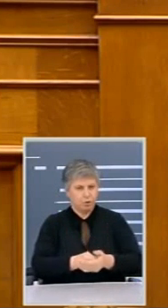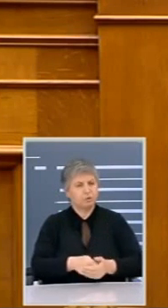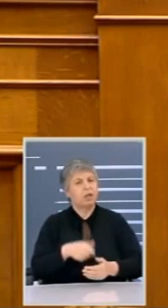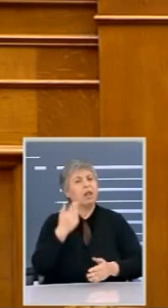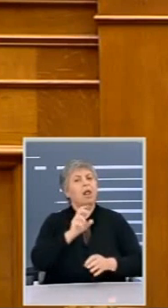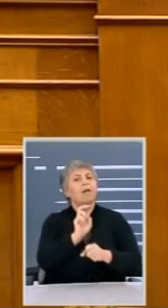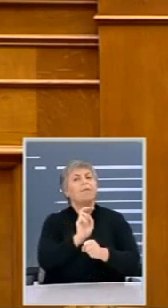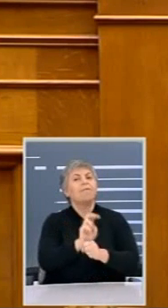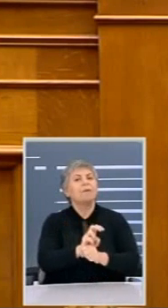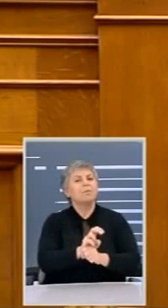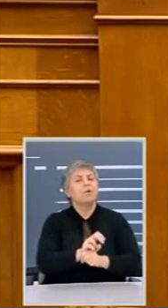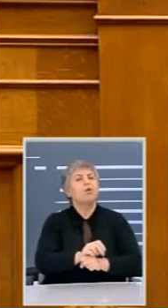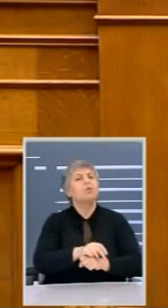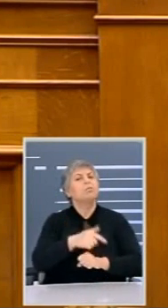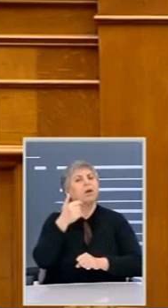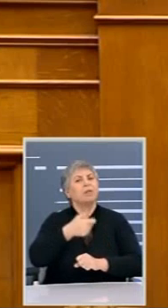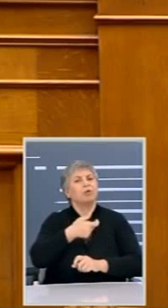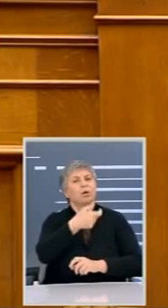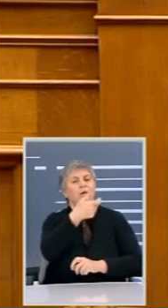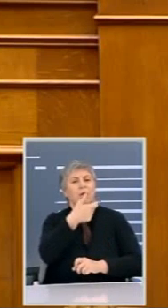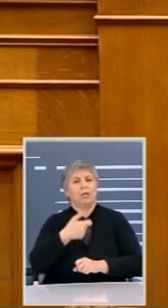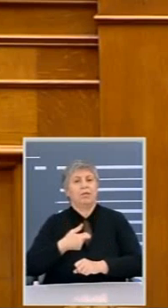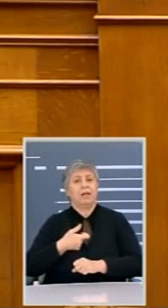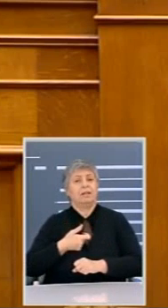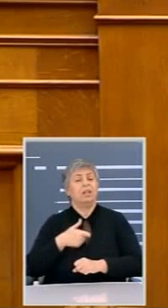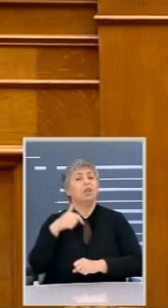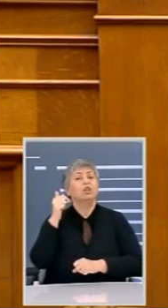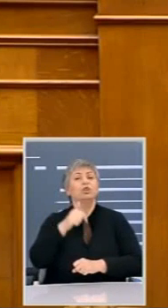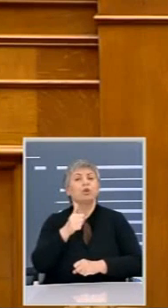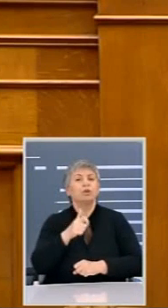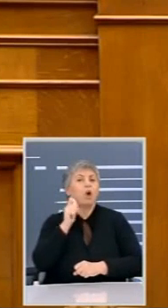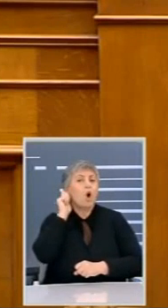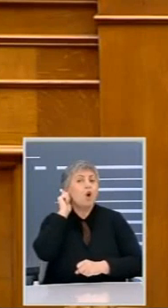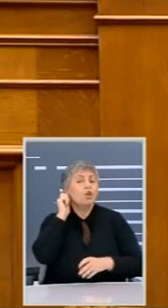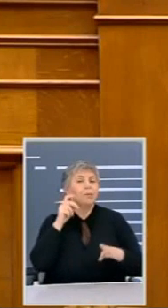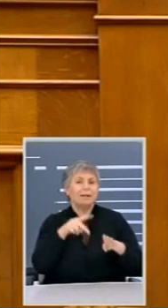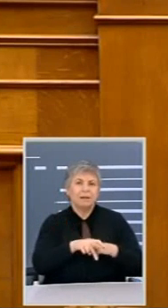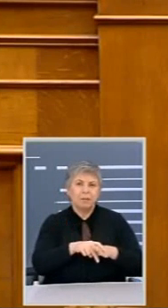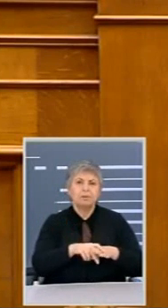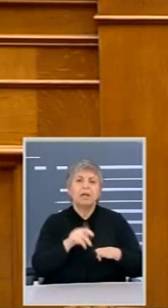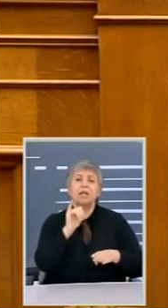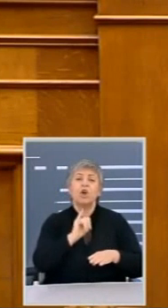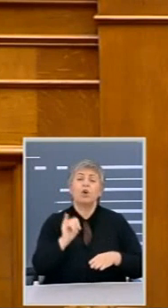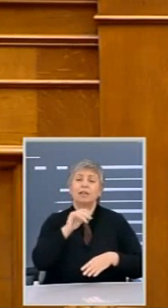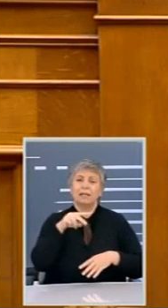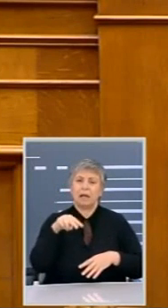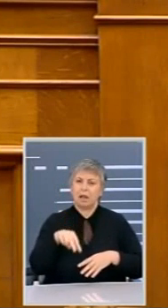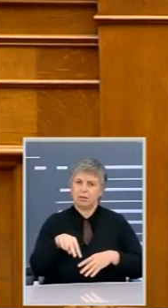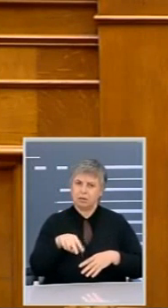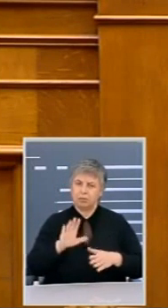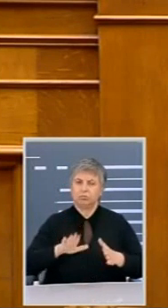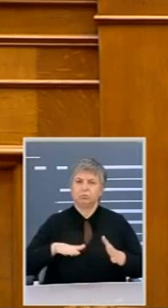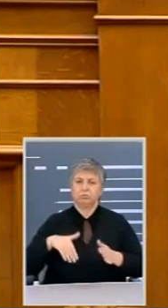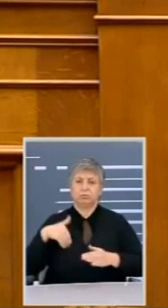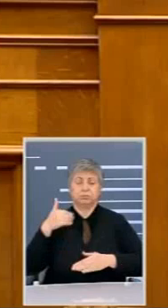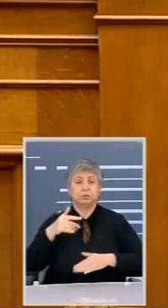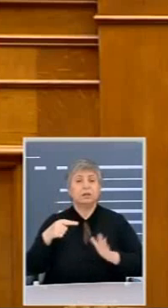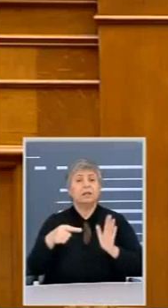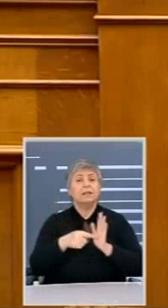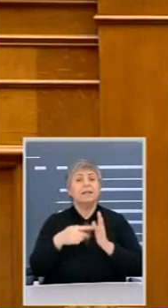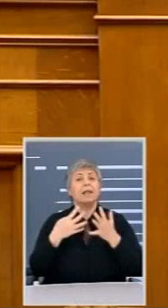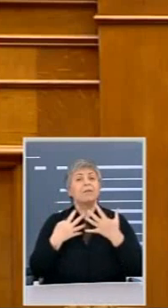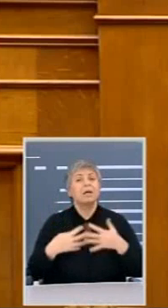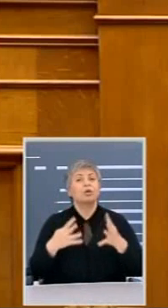πληρώθηκαν με ισόποσο δάνειο από την τότε τράπεζα Ιωνική Λαϊκή. Το 1992 η